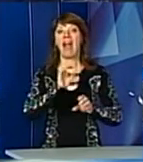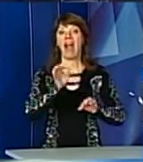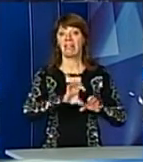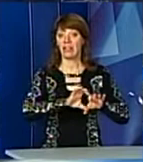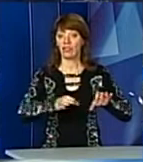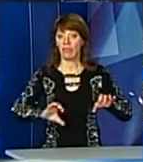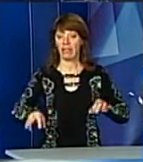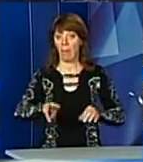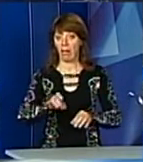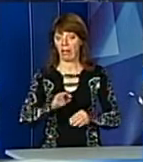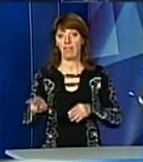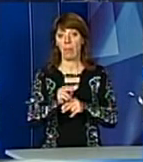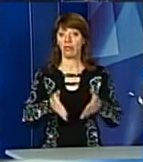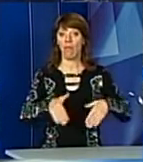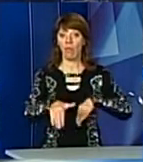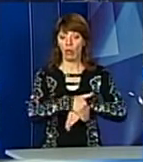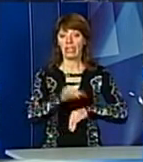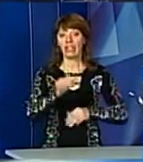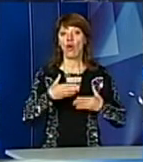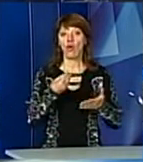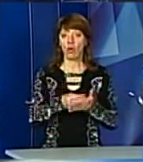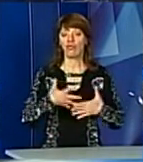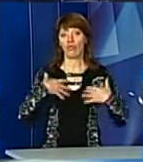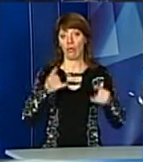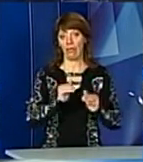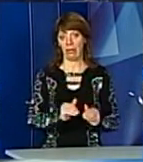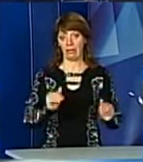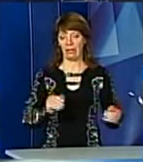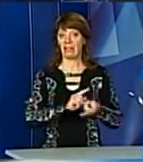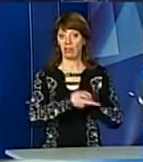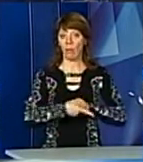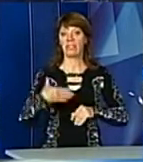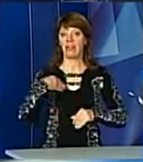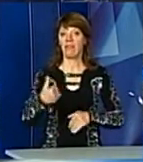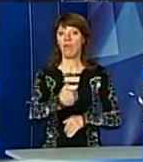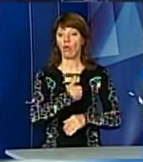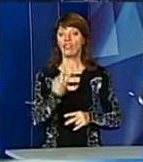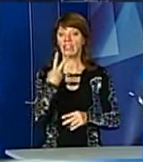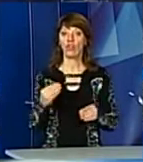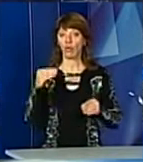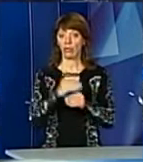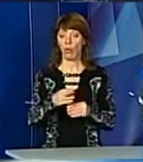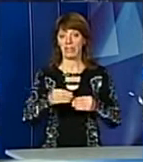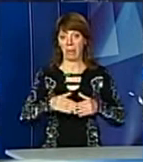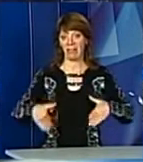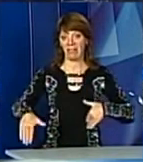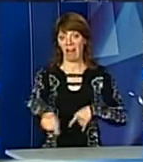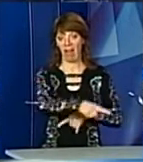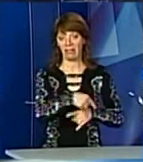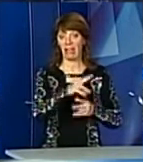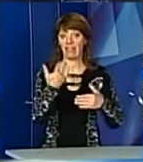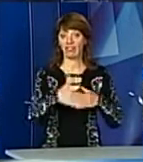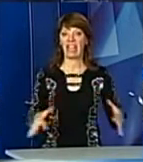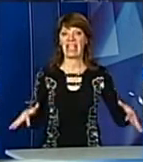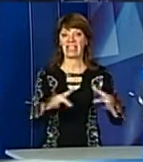Малихова, ремонти вулиць та гроші на оздоровлення дітей. Натомість Львів хоче 2 додаткові земельні ділянки, які вже